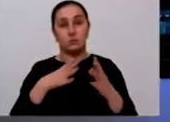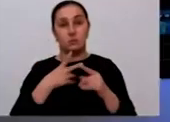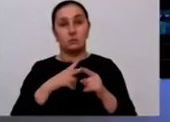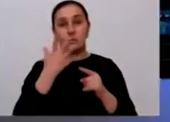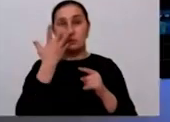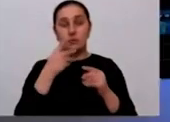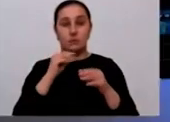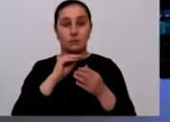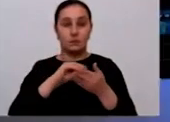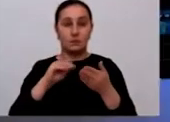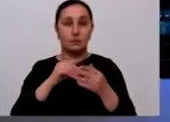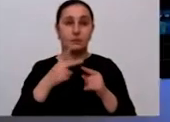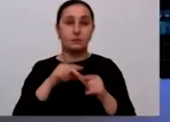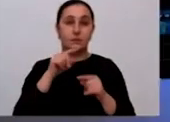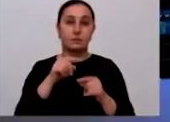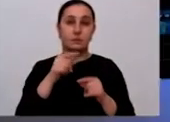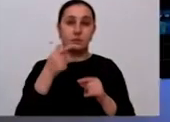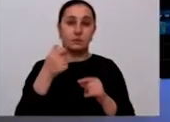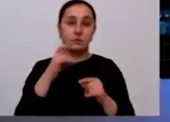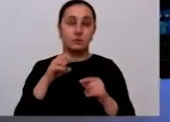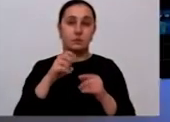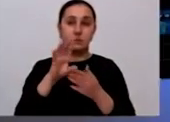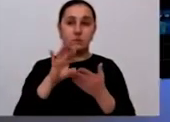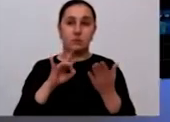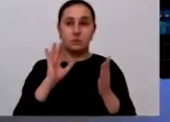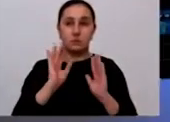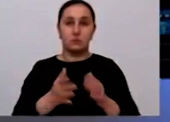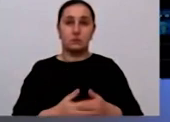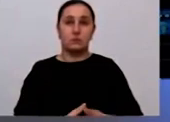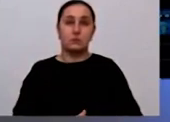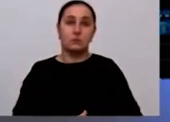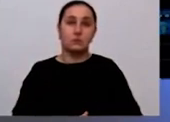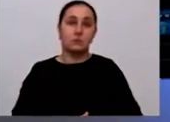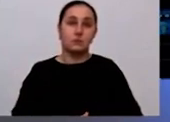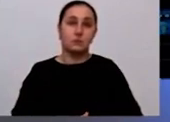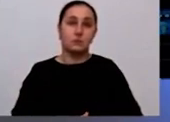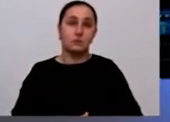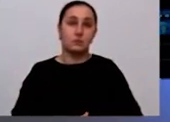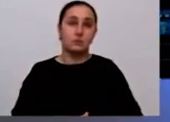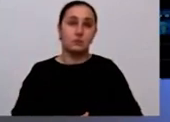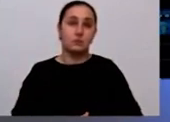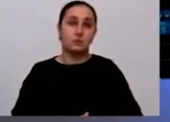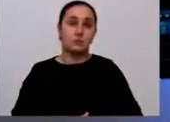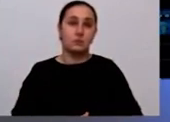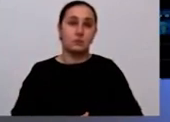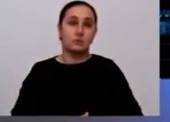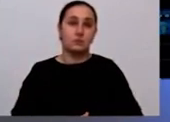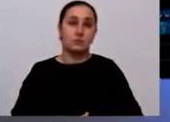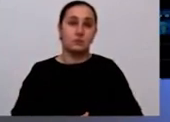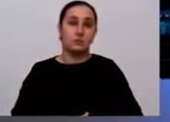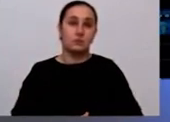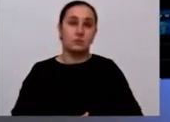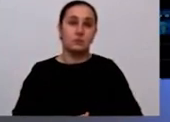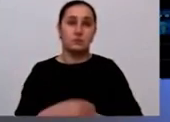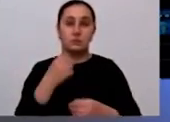buni bosish yodingizdan chiqmasin. Kerakli bo'lgan rangni tanlab, gradient orqali rang quyib olamiz. Endi yana bitta